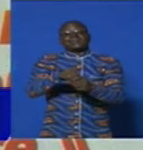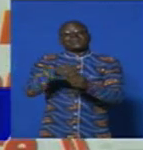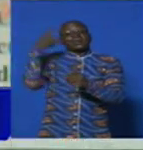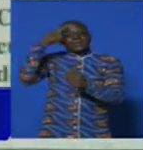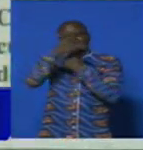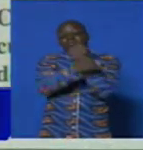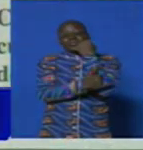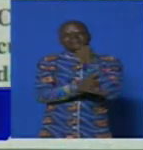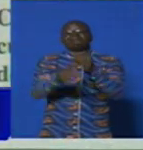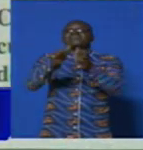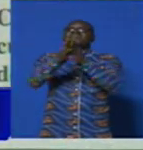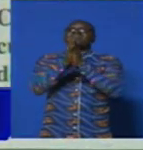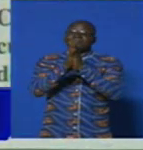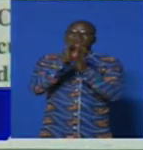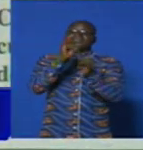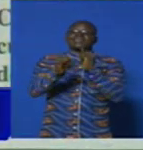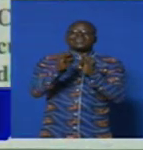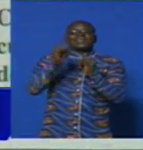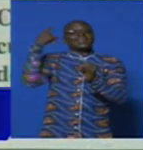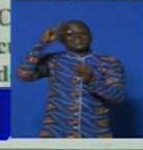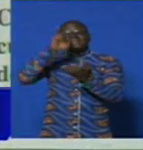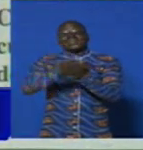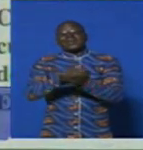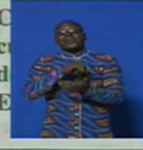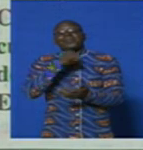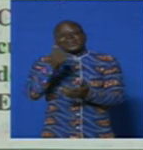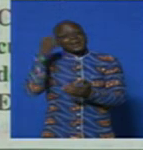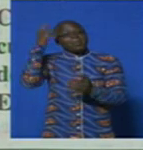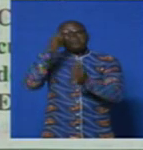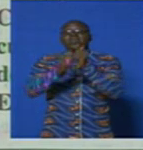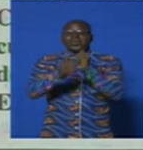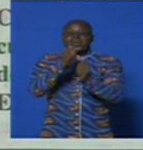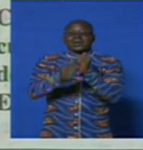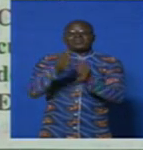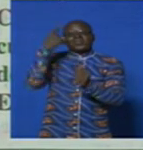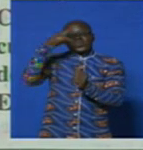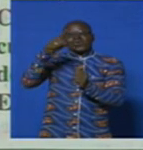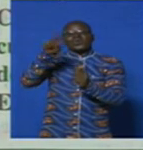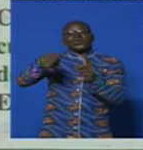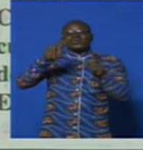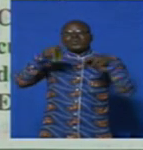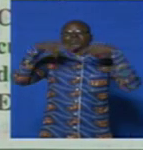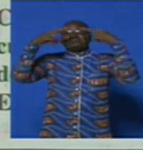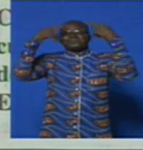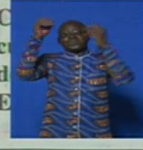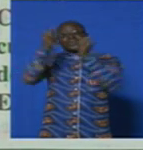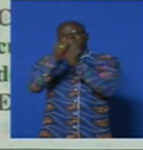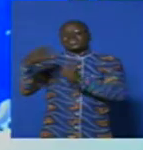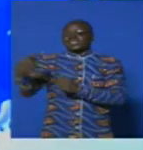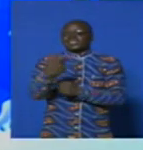se demander si le nerf de la guerre ne sera pas un obstacle rédhibitoire au succès de la force du G5